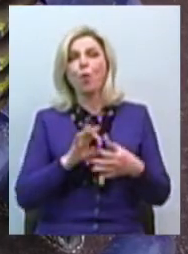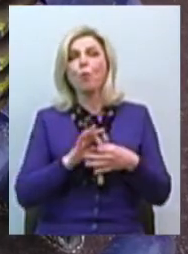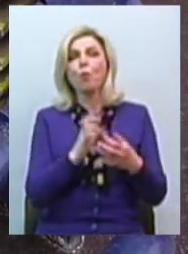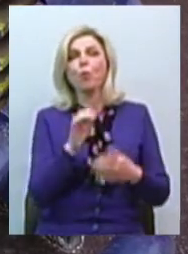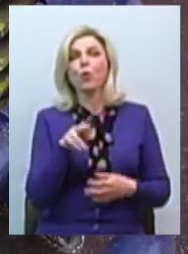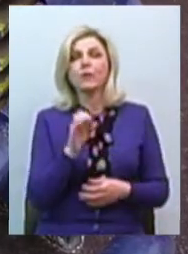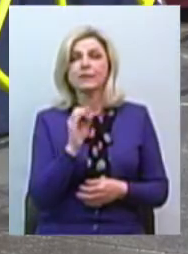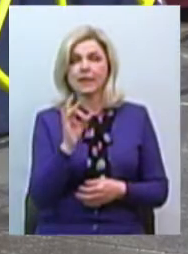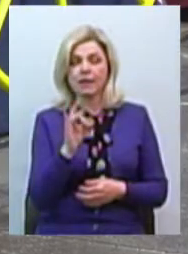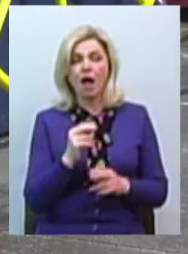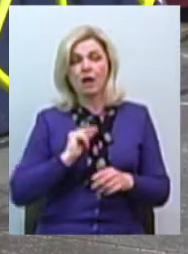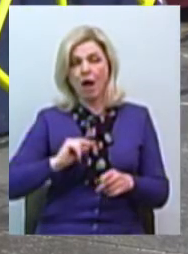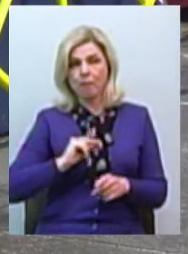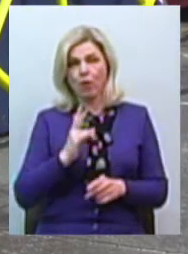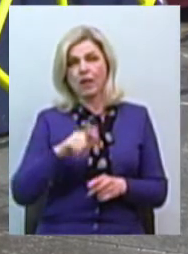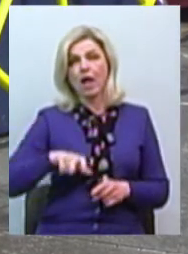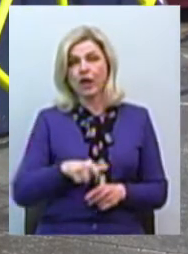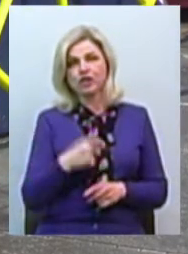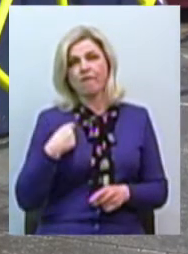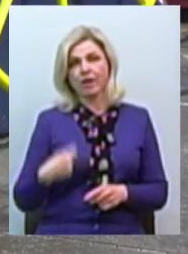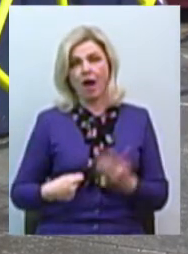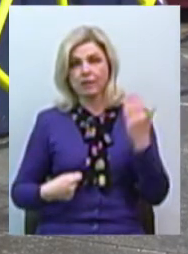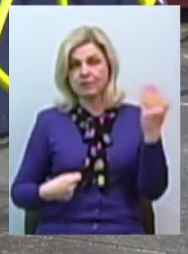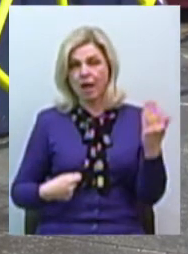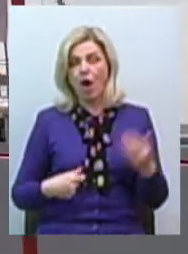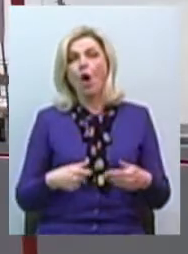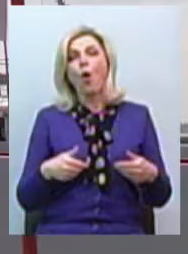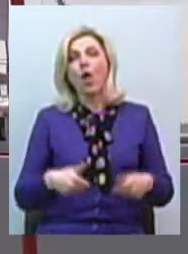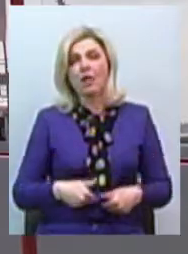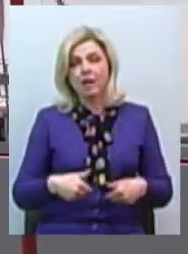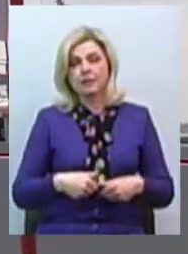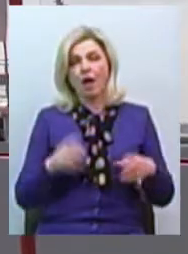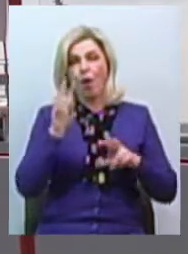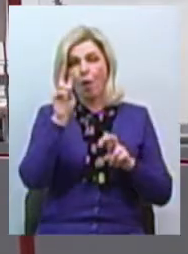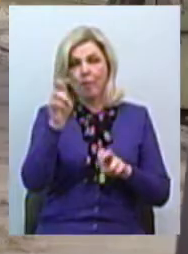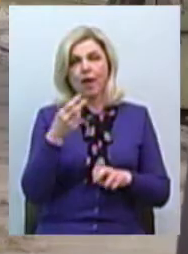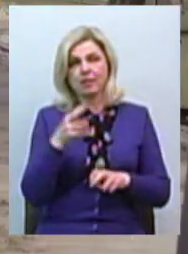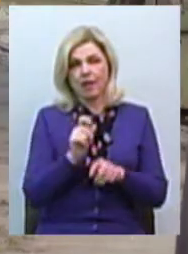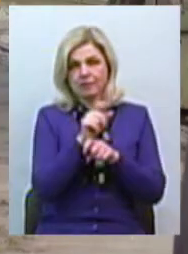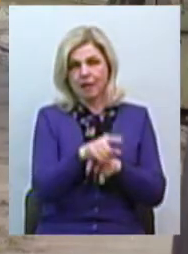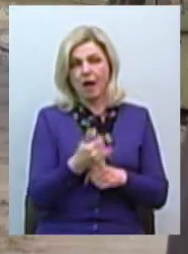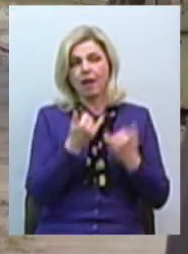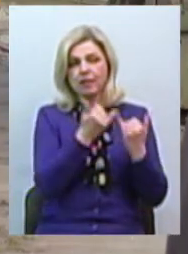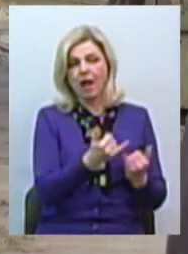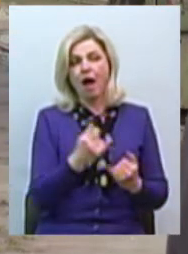А працюватимуть ці судна на річках Франції. Голландська компанія замовила їх для французьких партнерів.